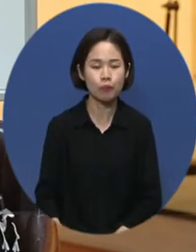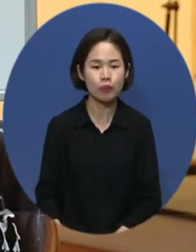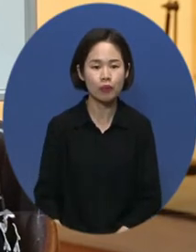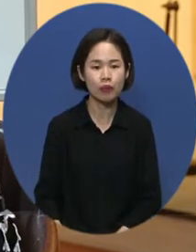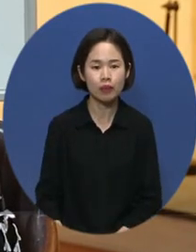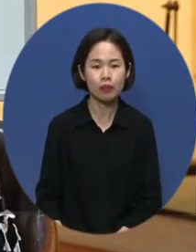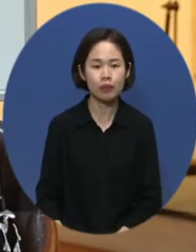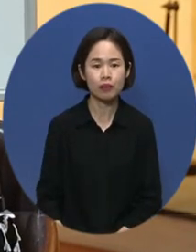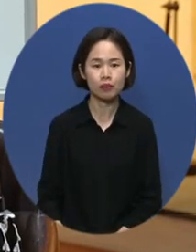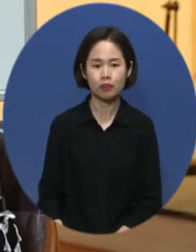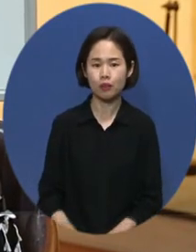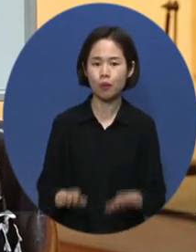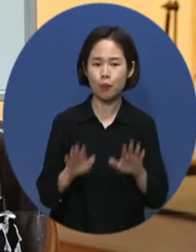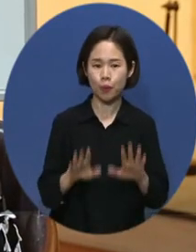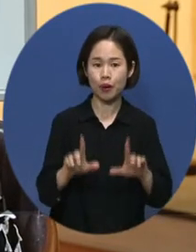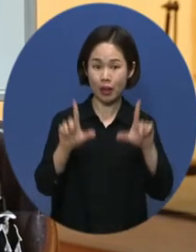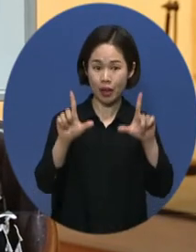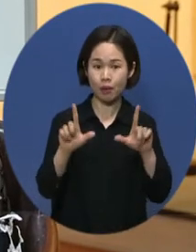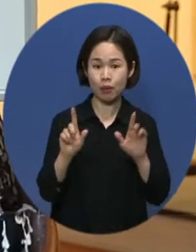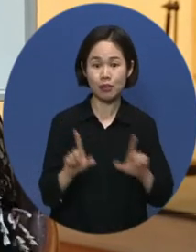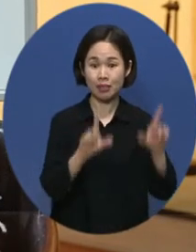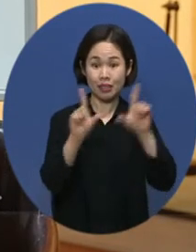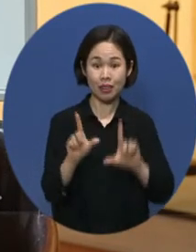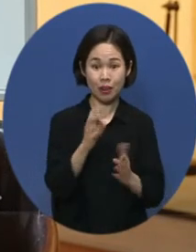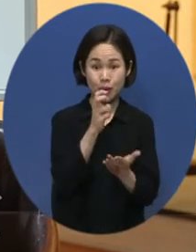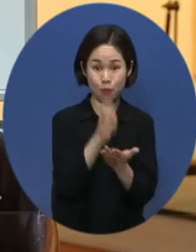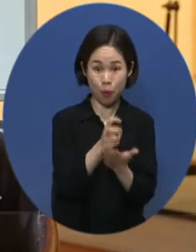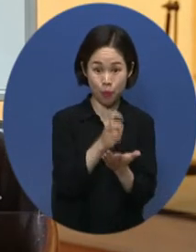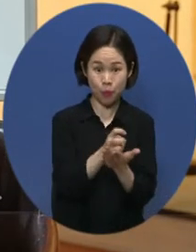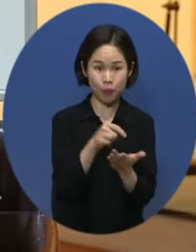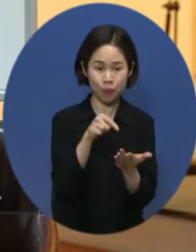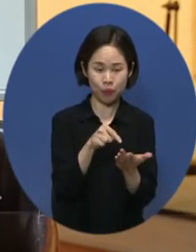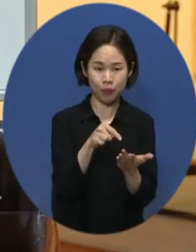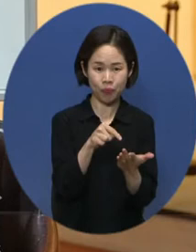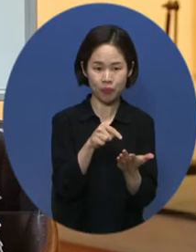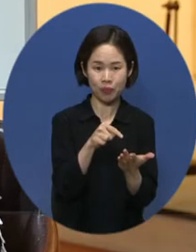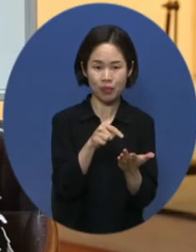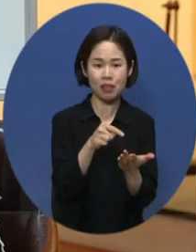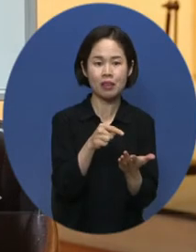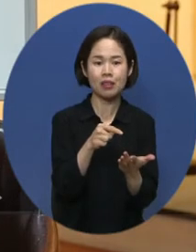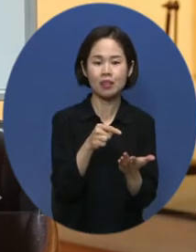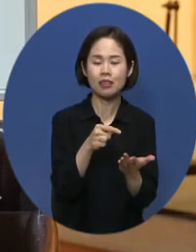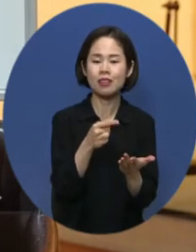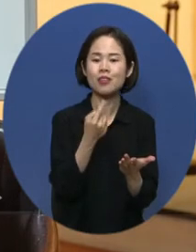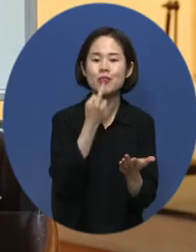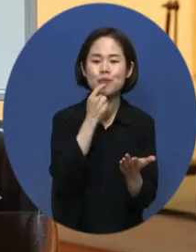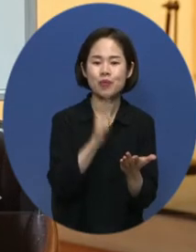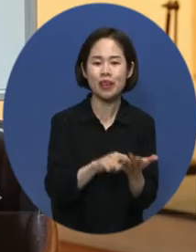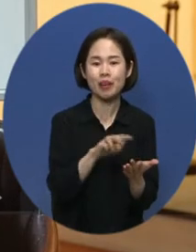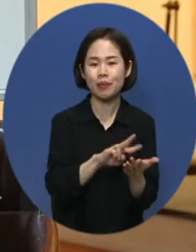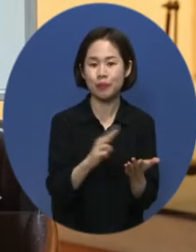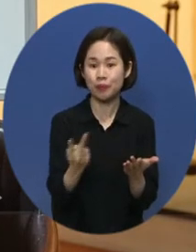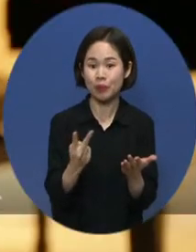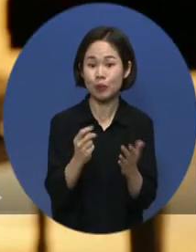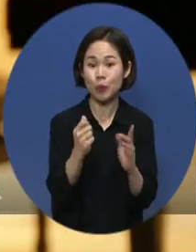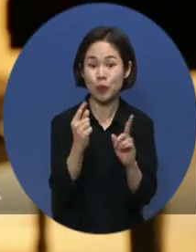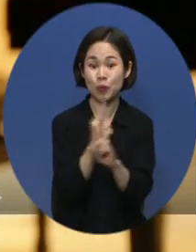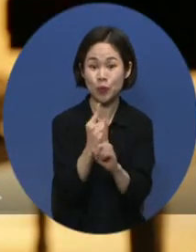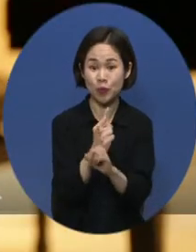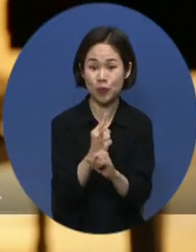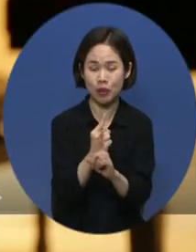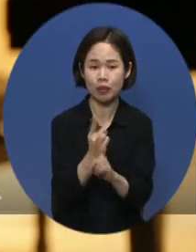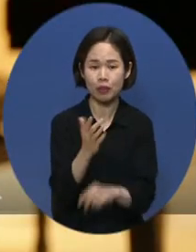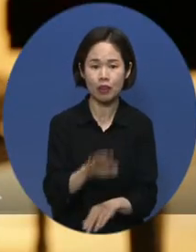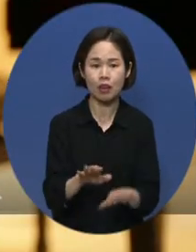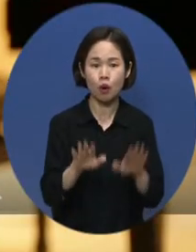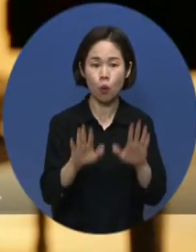저희가 이제 그 생활 법령을 읽기 쉬운 자료로 이제 수정하는 것이 저희들의 이제 역할인데 올해는